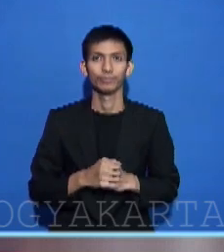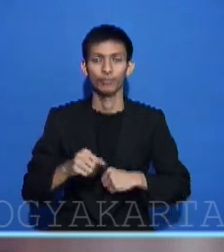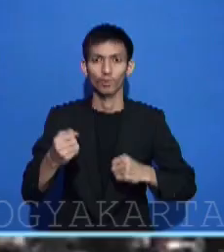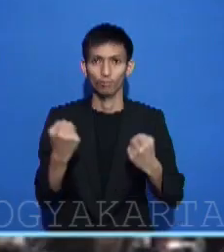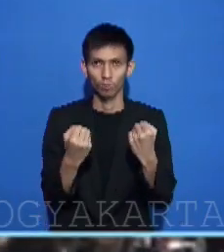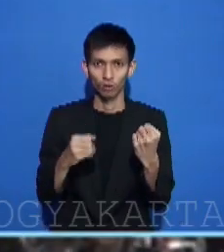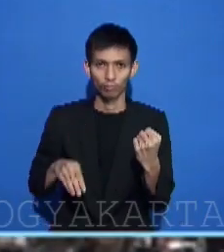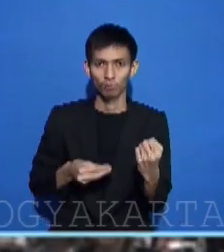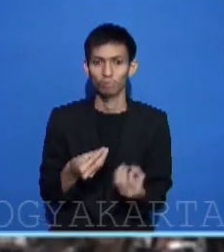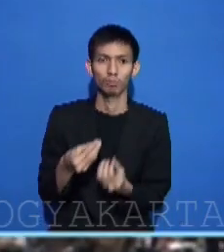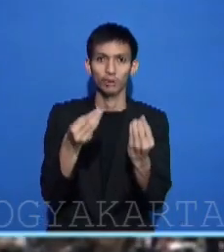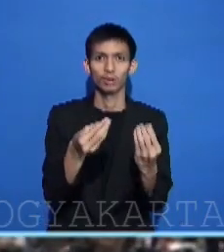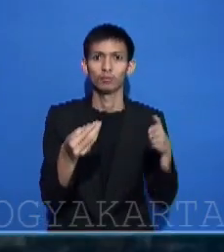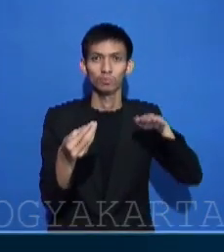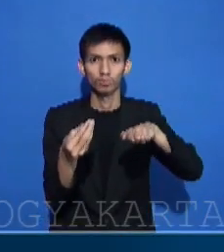layanan.